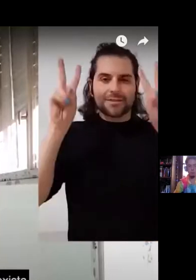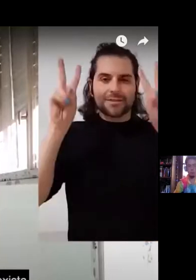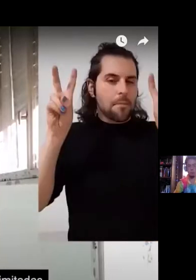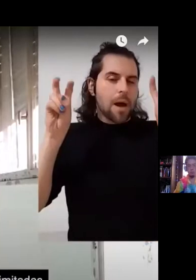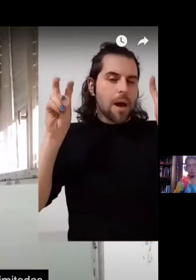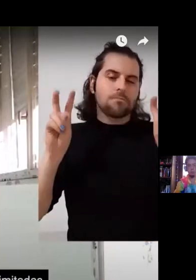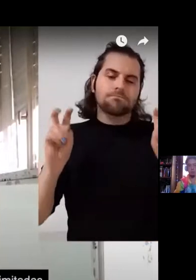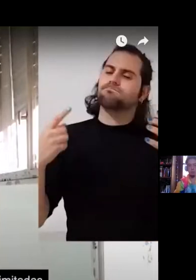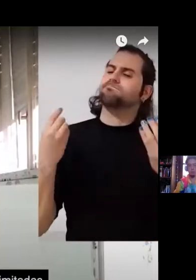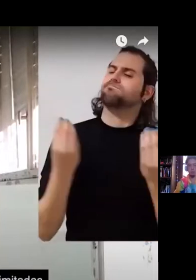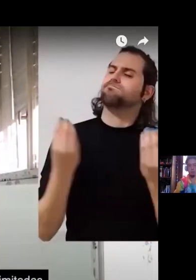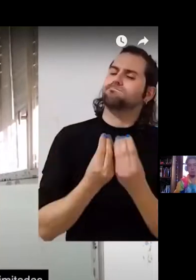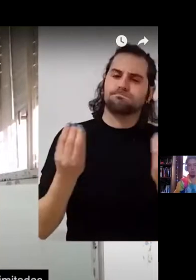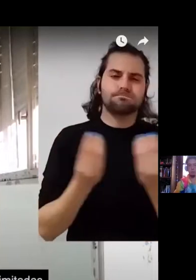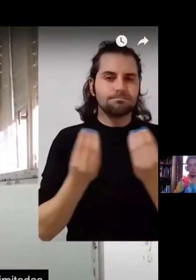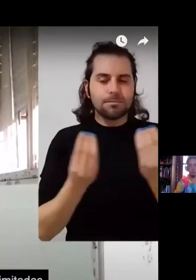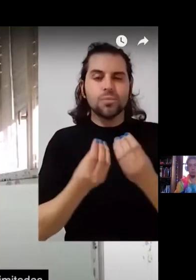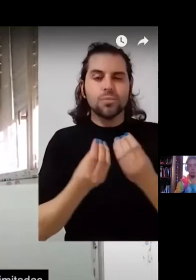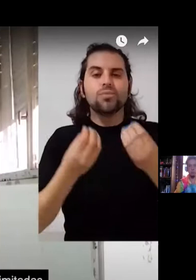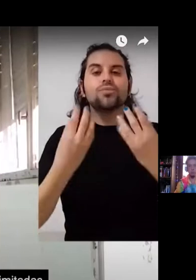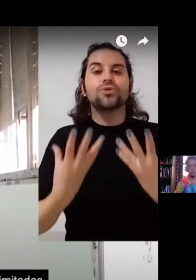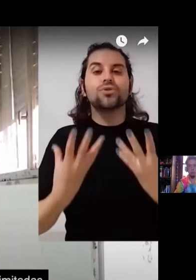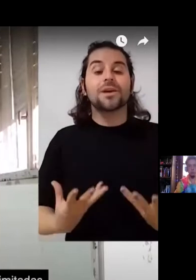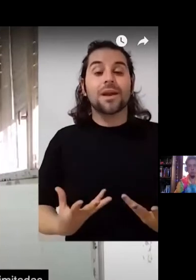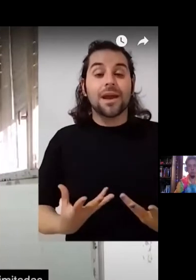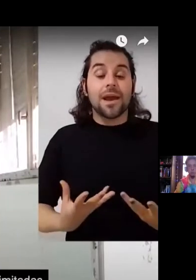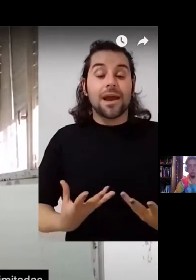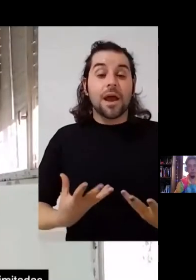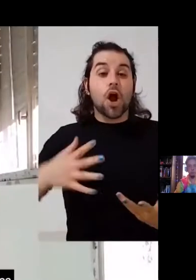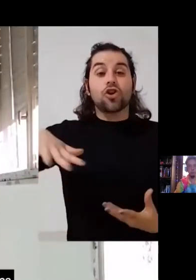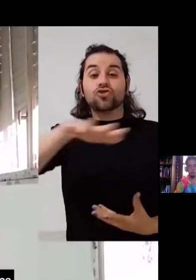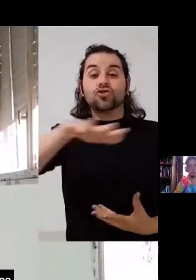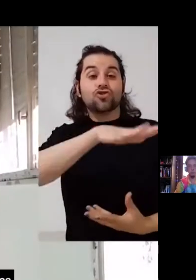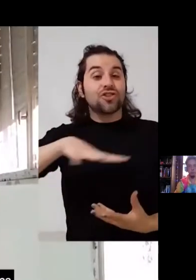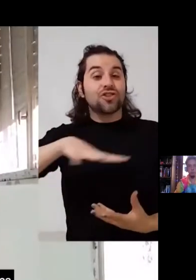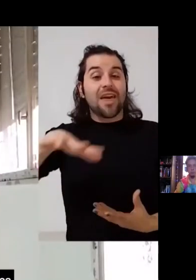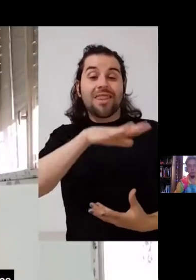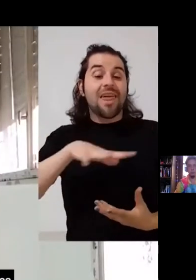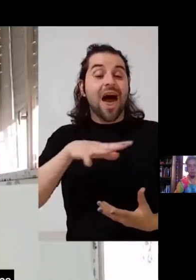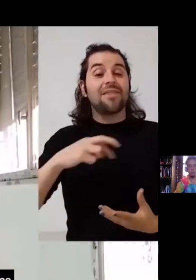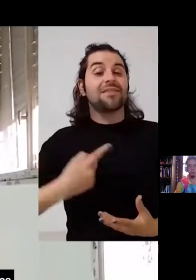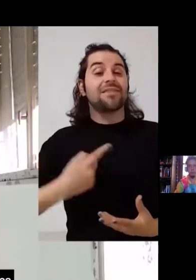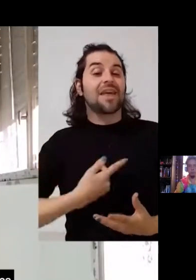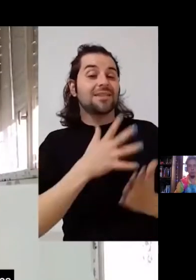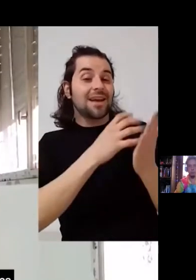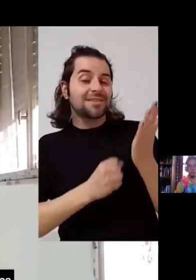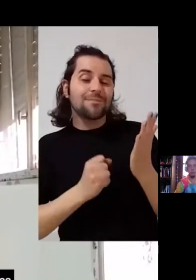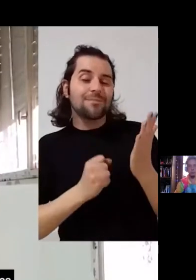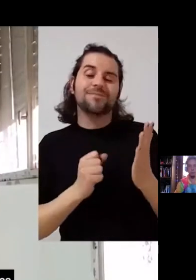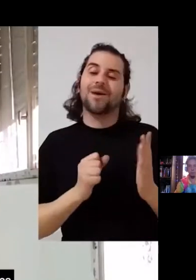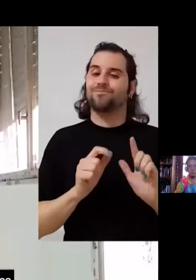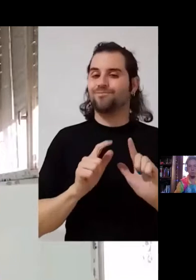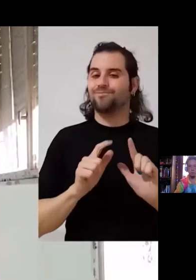une personne trans dans un système si sexiste où tes besoins de base